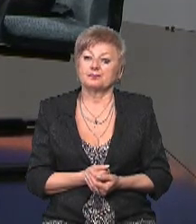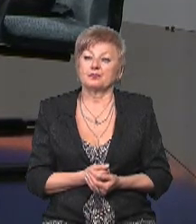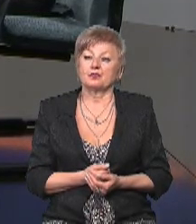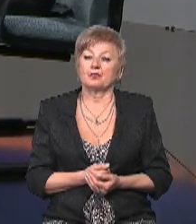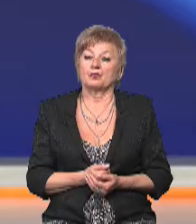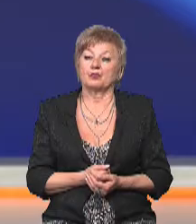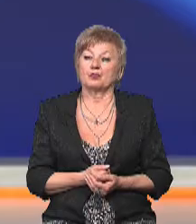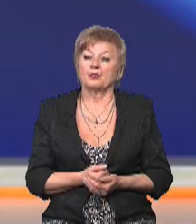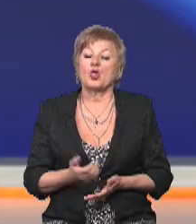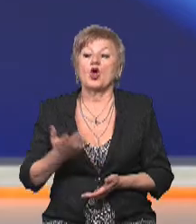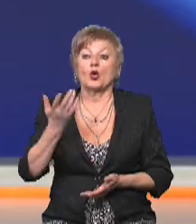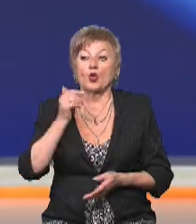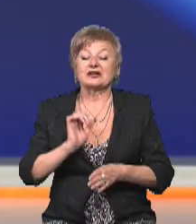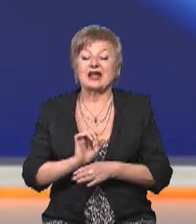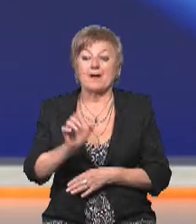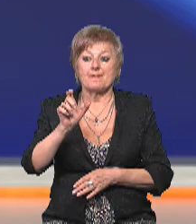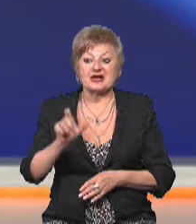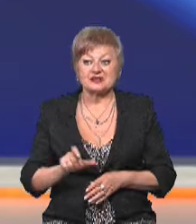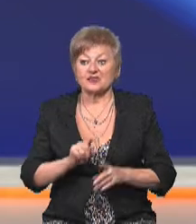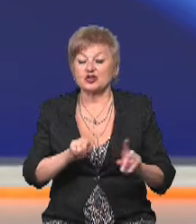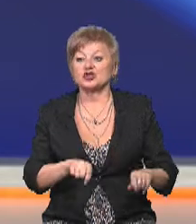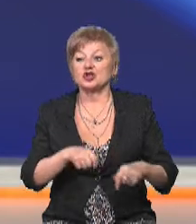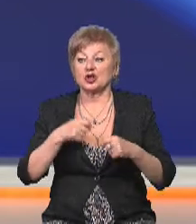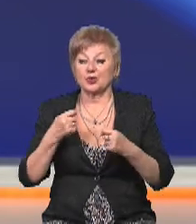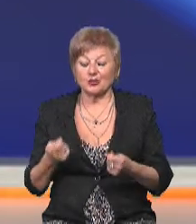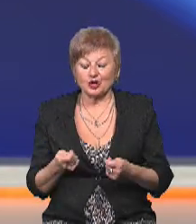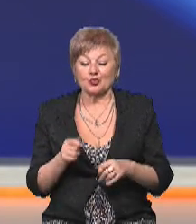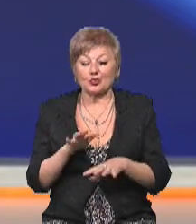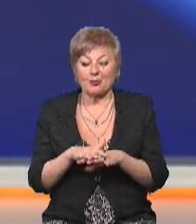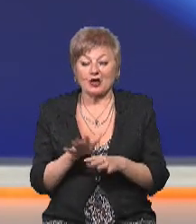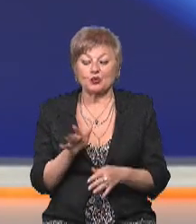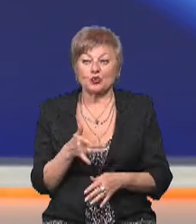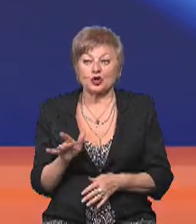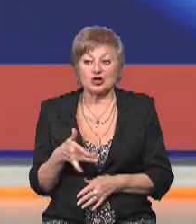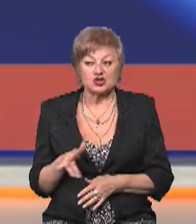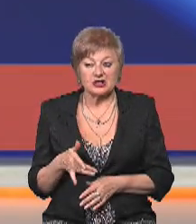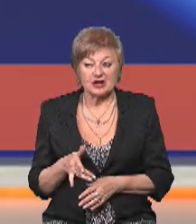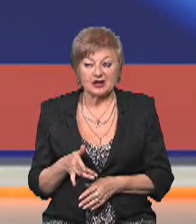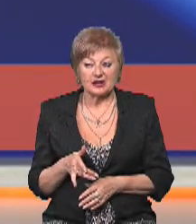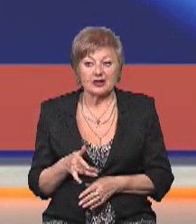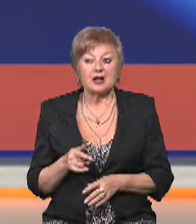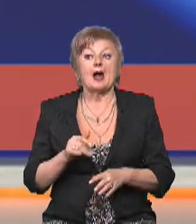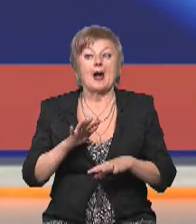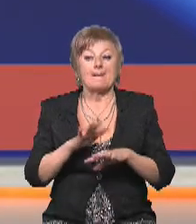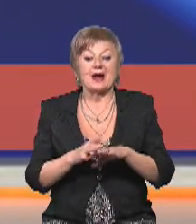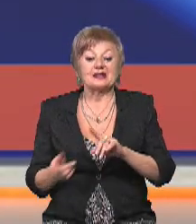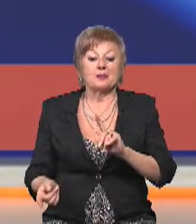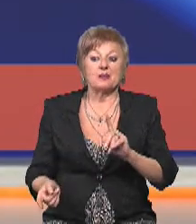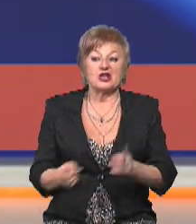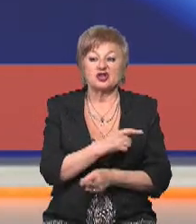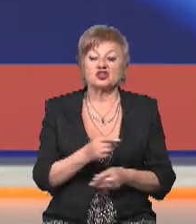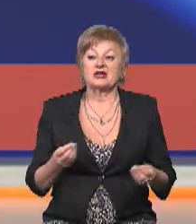когда поставщик передает Щадбанку в начислениях и сумме долга, то Щадбанк перечисляет